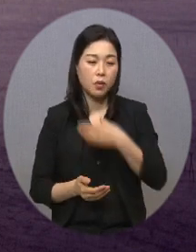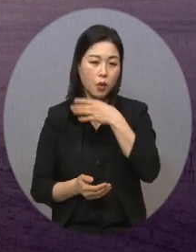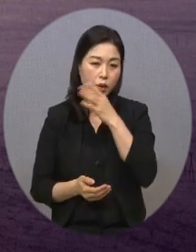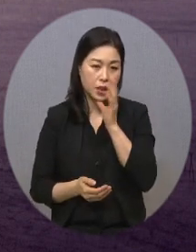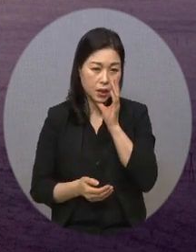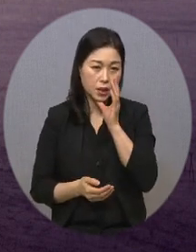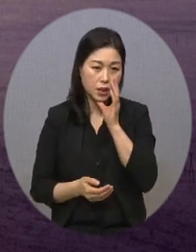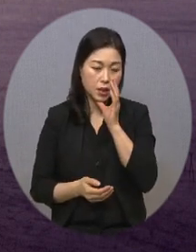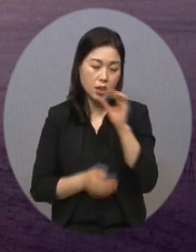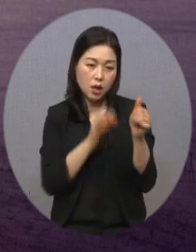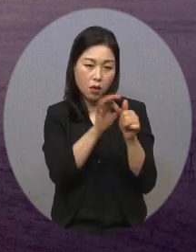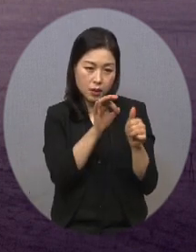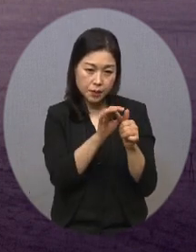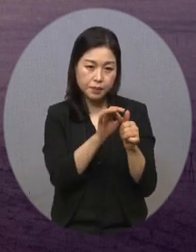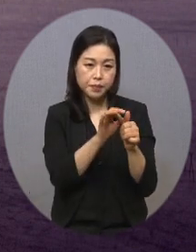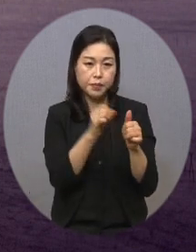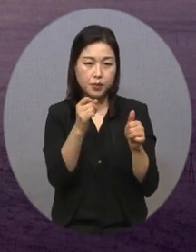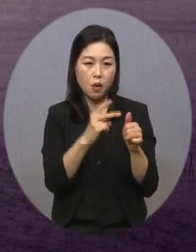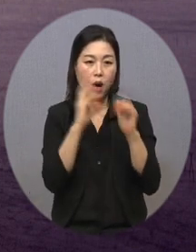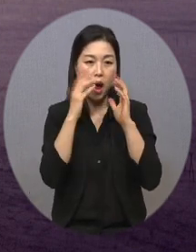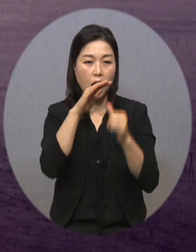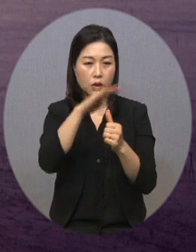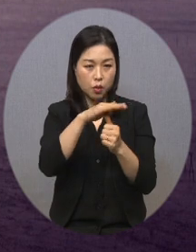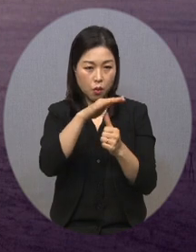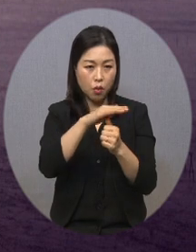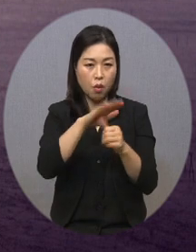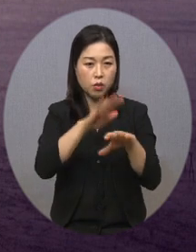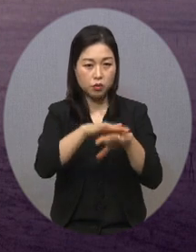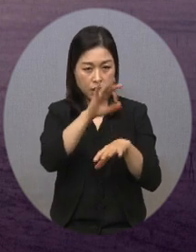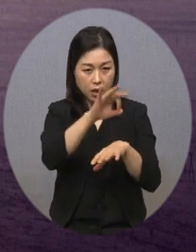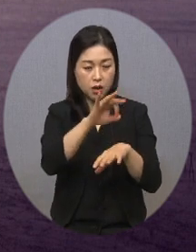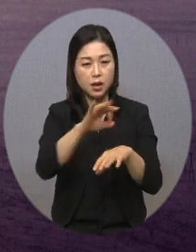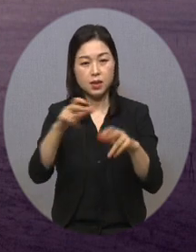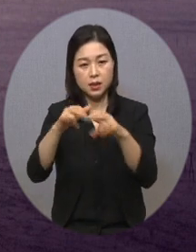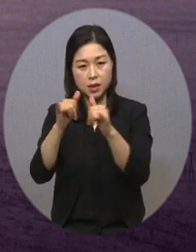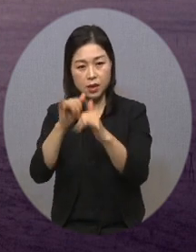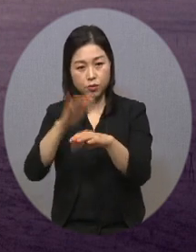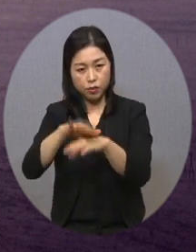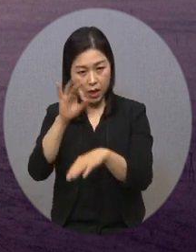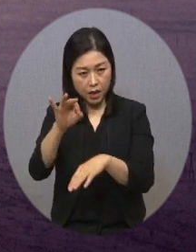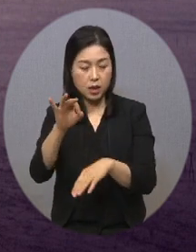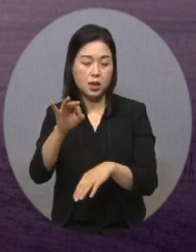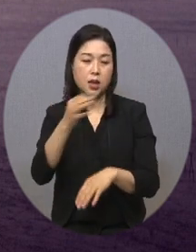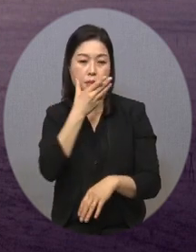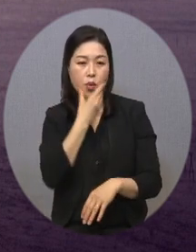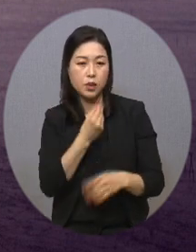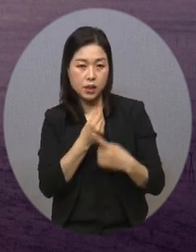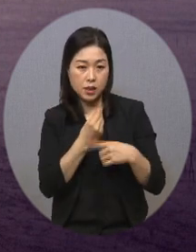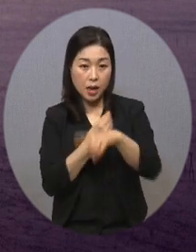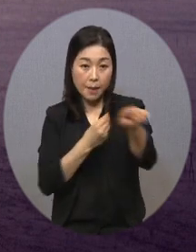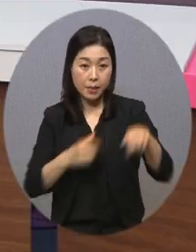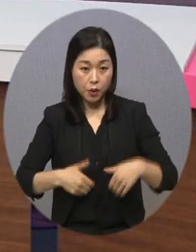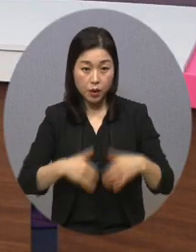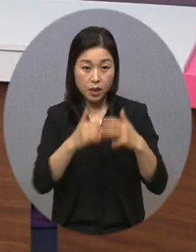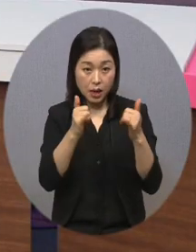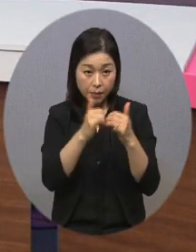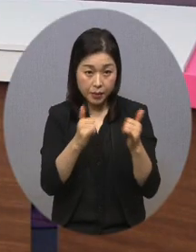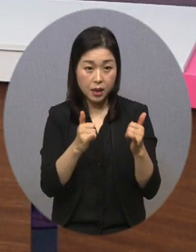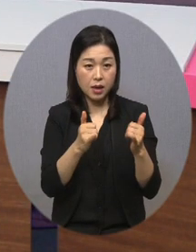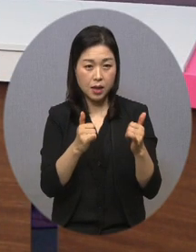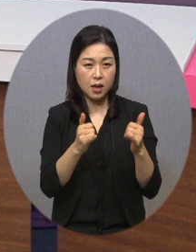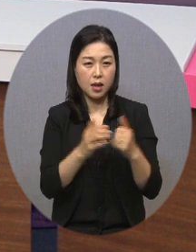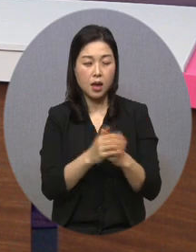노인 고령 연금을 비롯해서 아동 복지 수당, 장애인 수당, 실질적으로 복지의 대상들에게